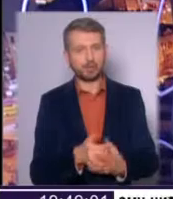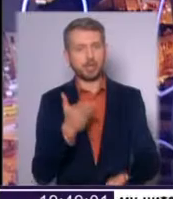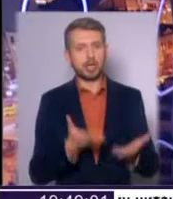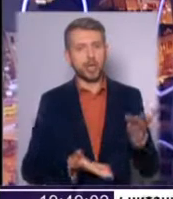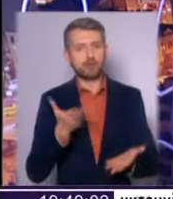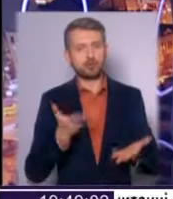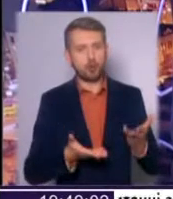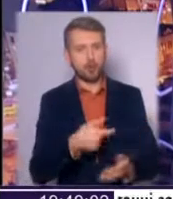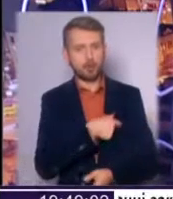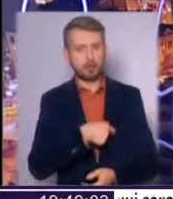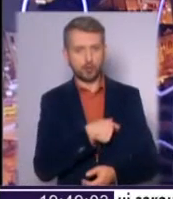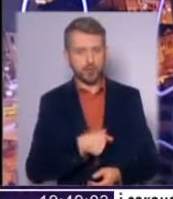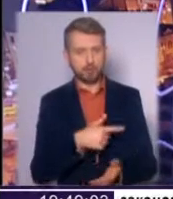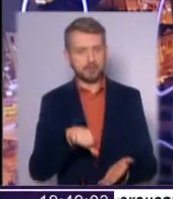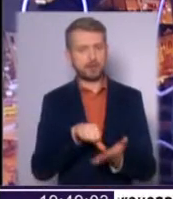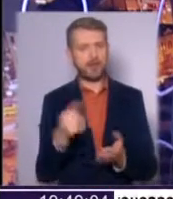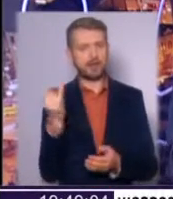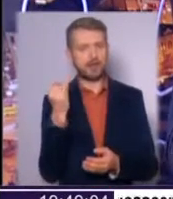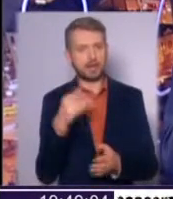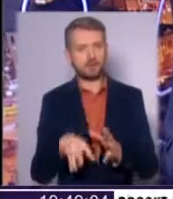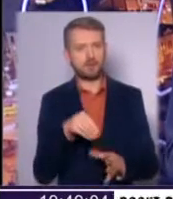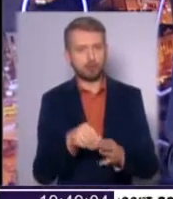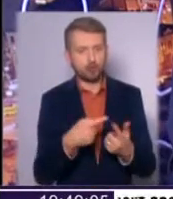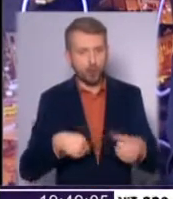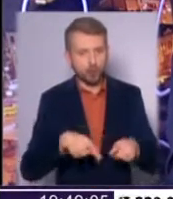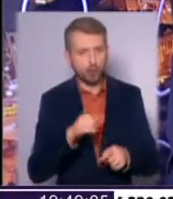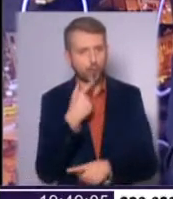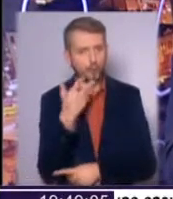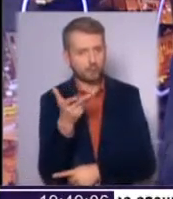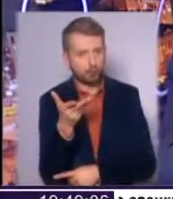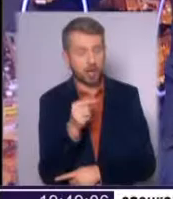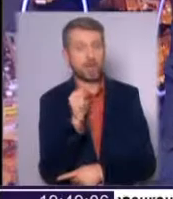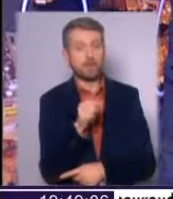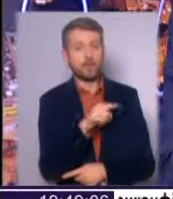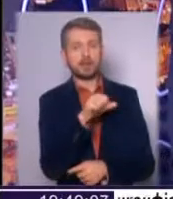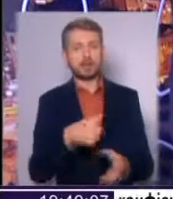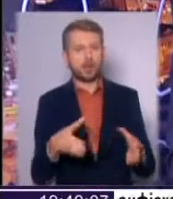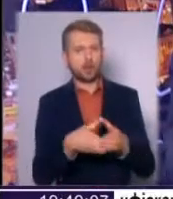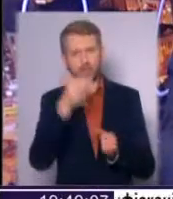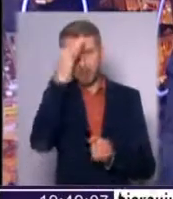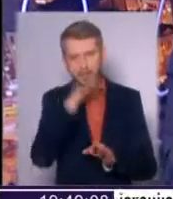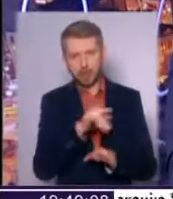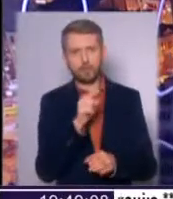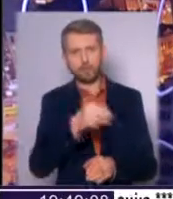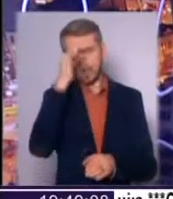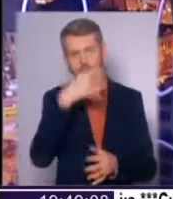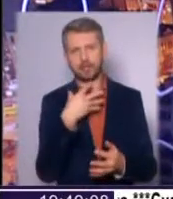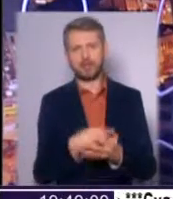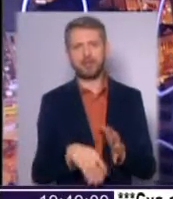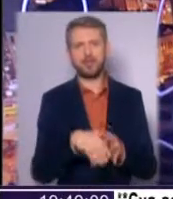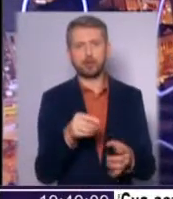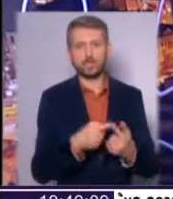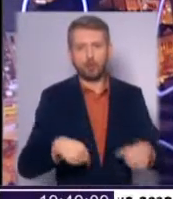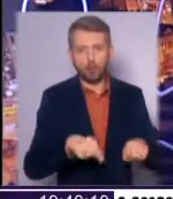Якщо депутат представляє інтереси свого виборчого округу у виступах, він за групу може не згадувати, він згадує за свій виборчий